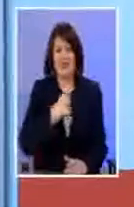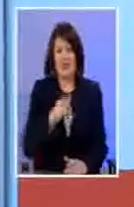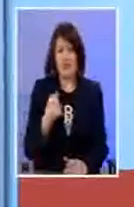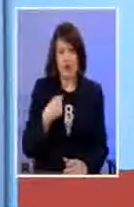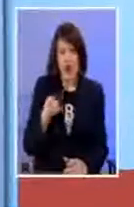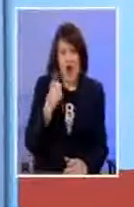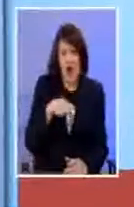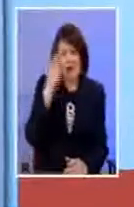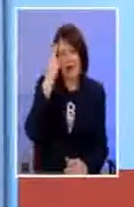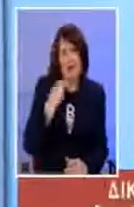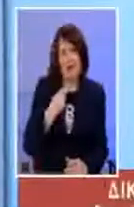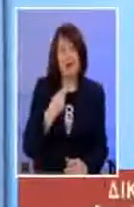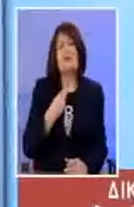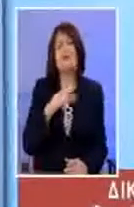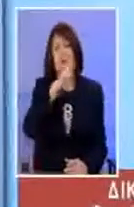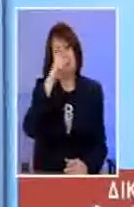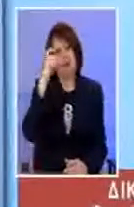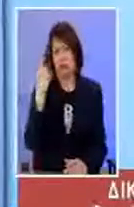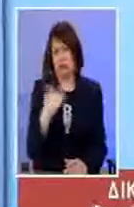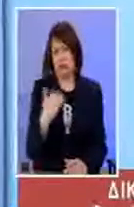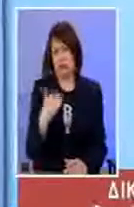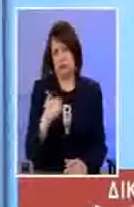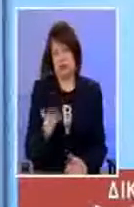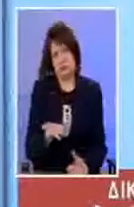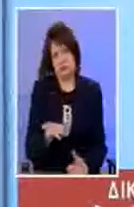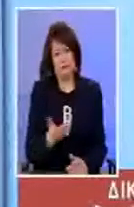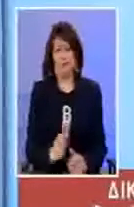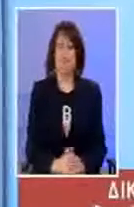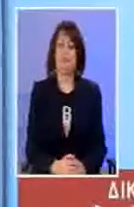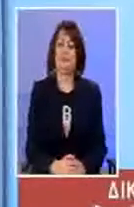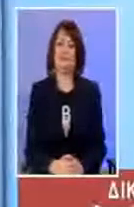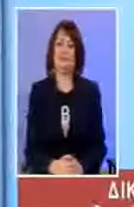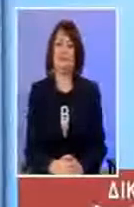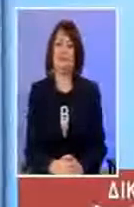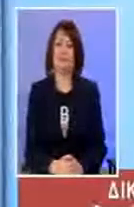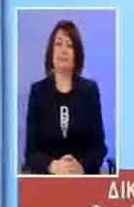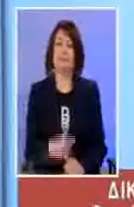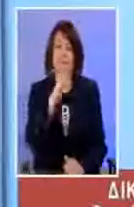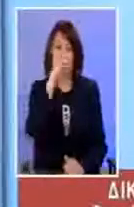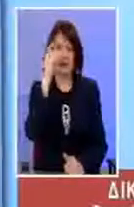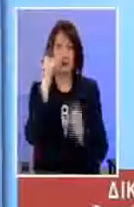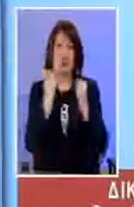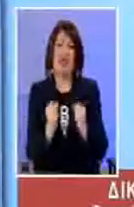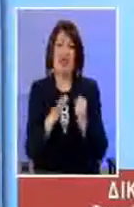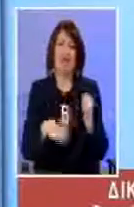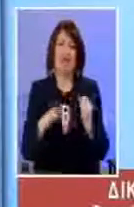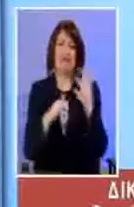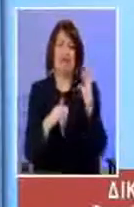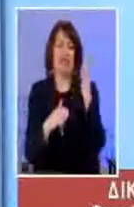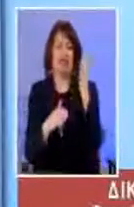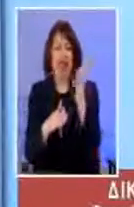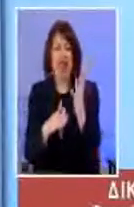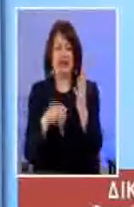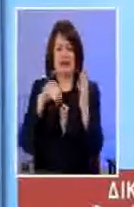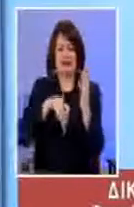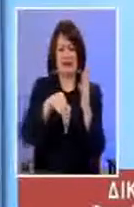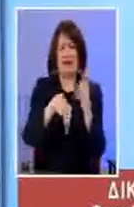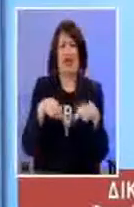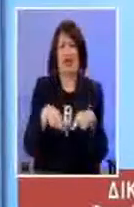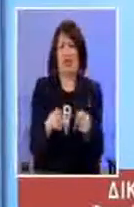μου δυσκολευόμαστε αφάνταστα. Είναι μια κατάσταση πολύ δύσκολη. Βάλουν τα δέντρα, δεν βάζουν τις